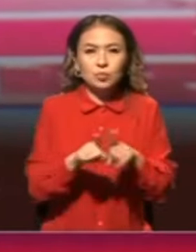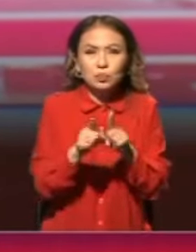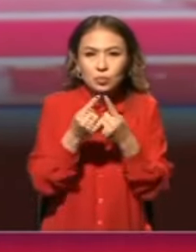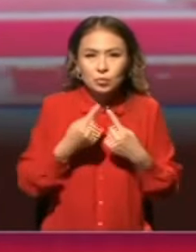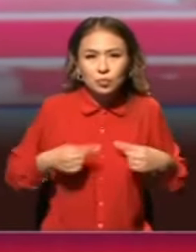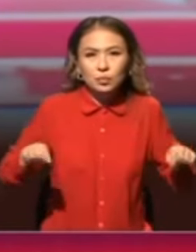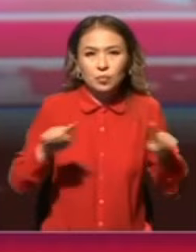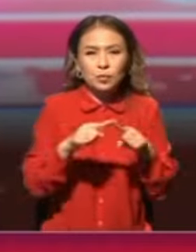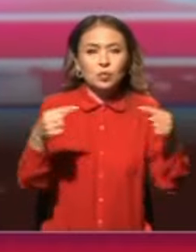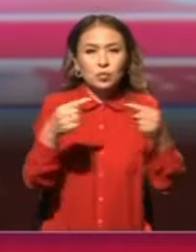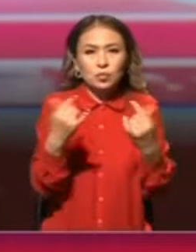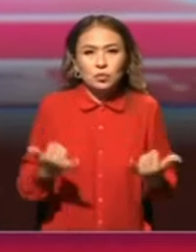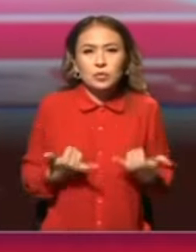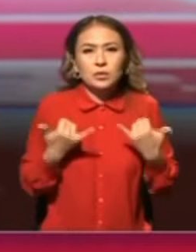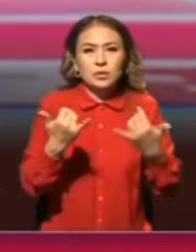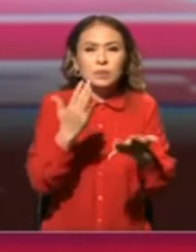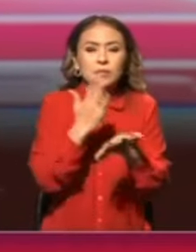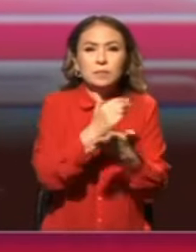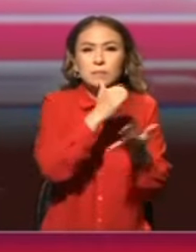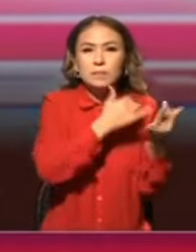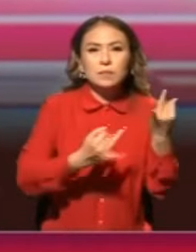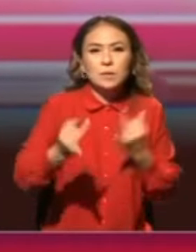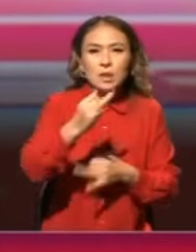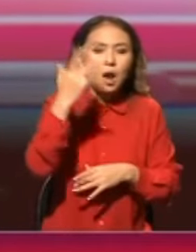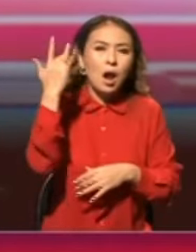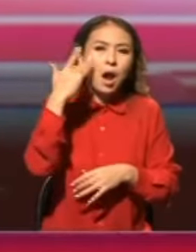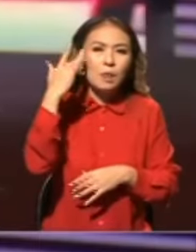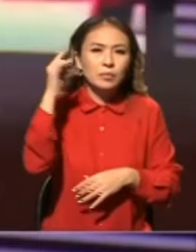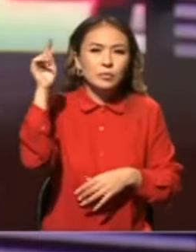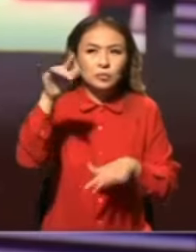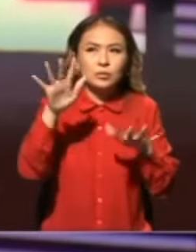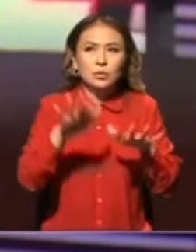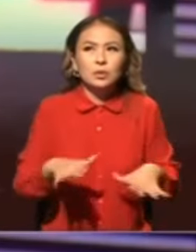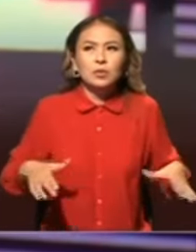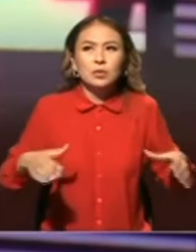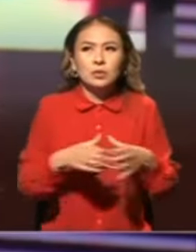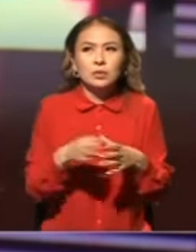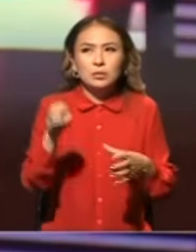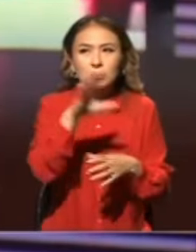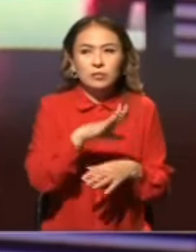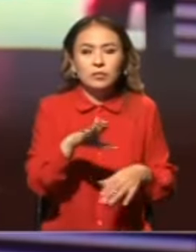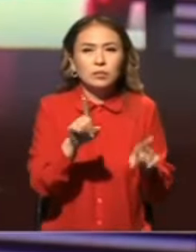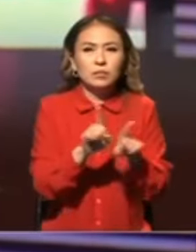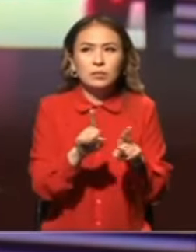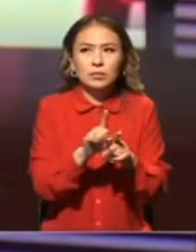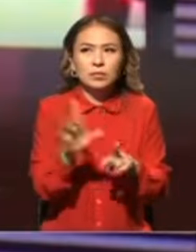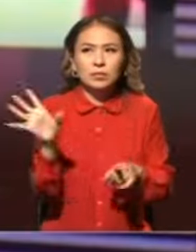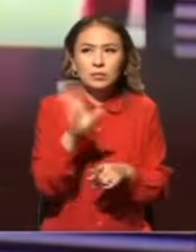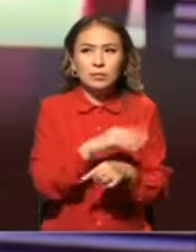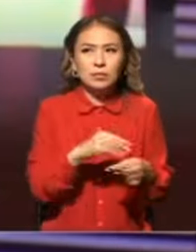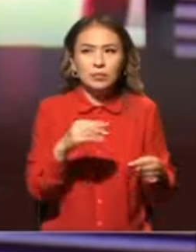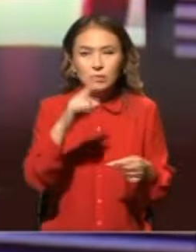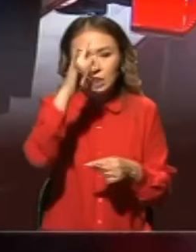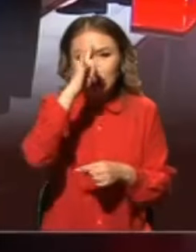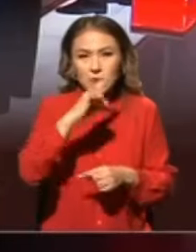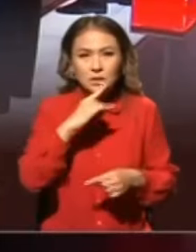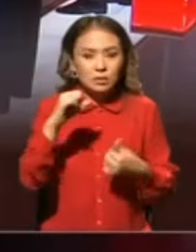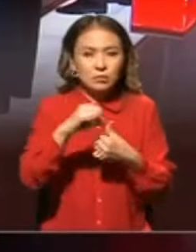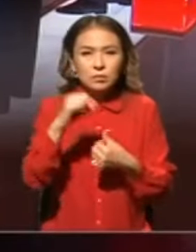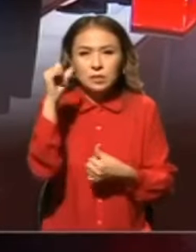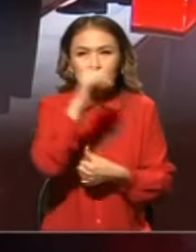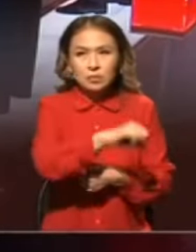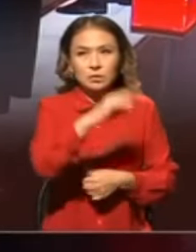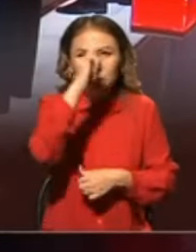ұжымдармен, нақты ұсыныстармен болса, соны талқылайық. Ол Америка Құрама Штатын айтайық, Европаны айтайық, ол қазір Қазақстан емес.